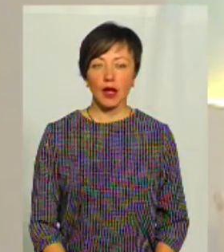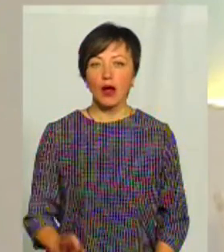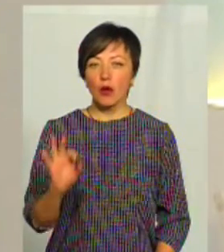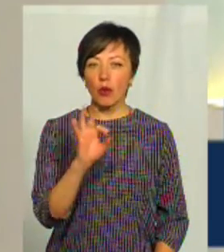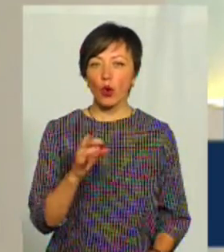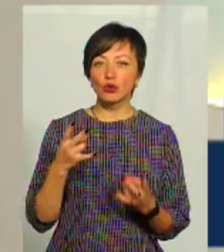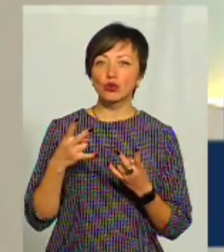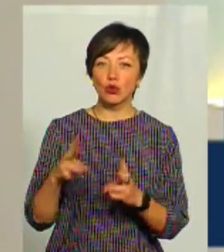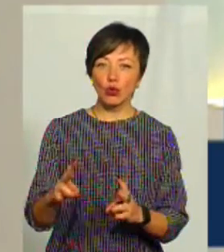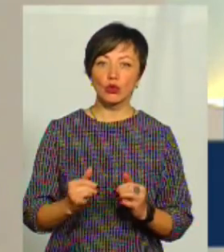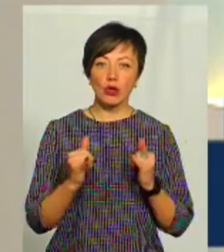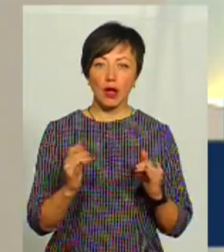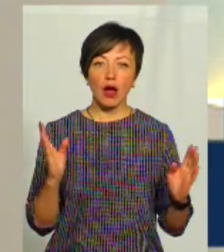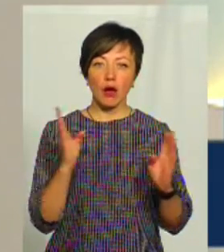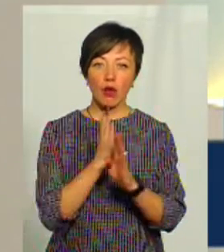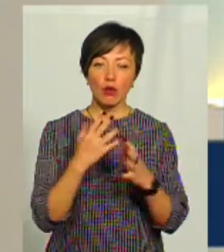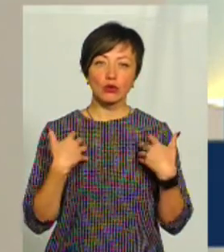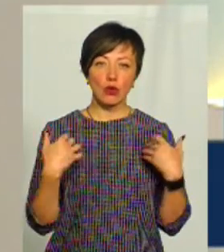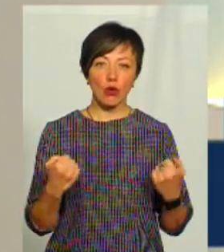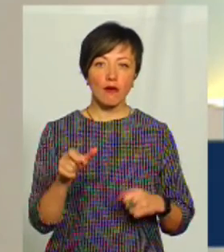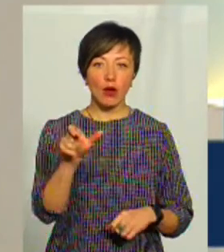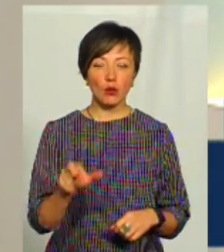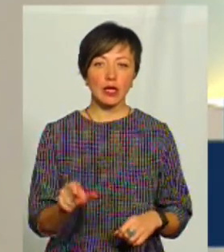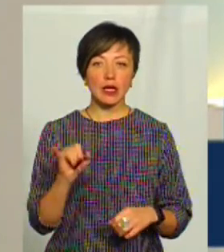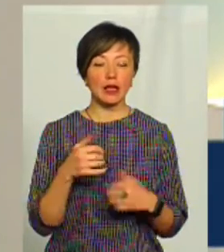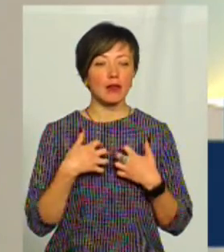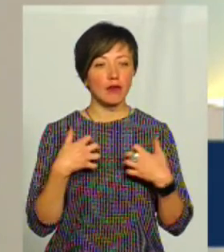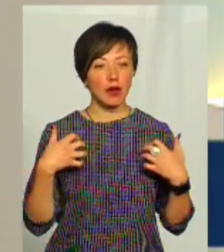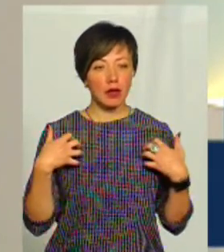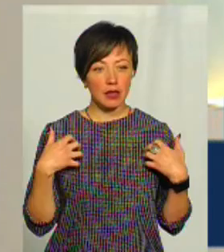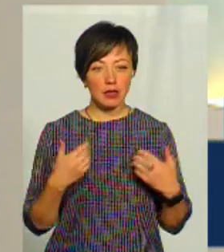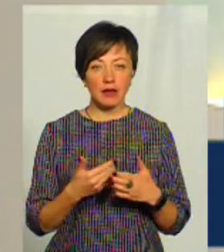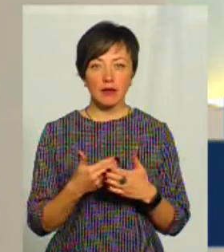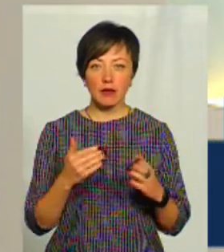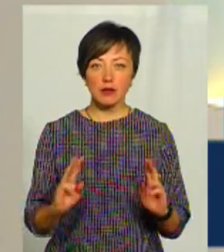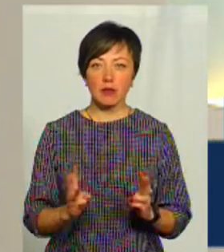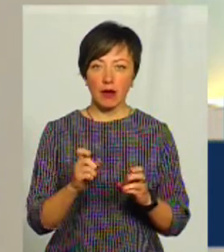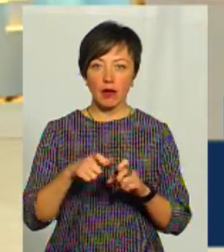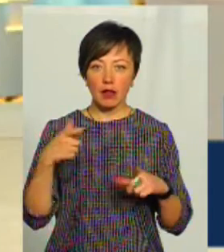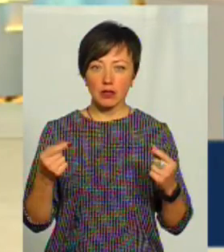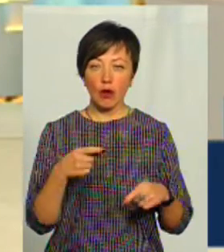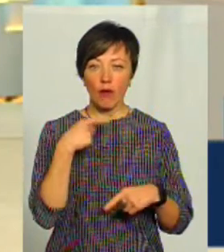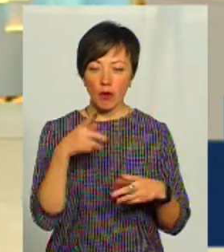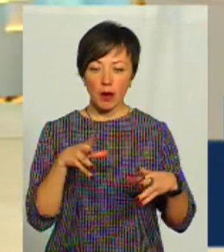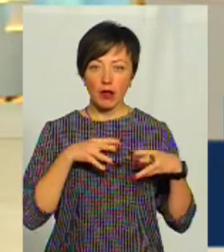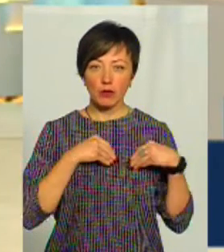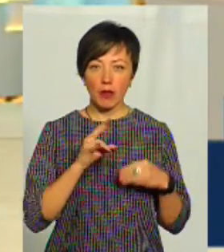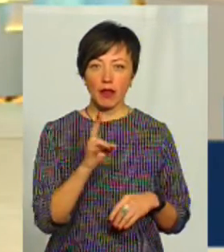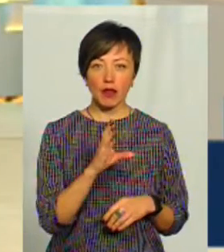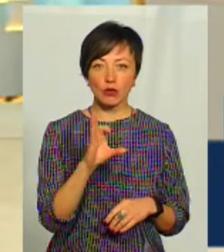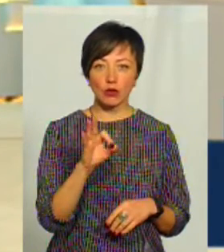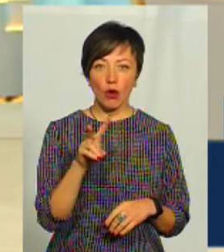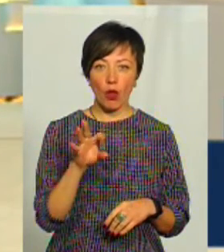Про шкоду для екології, здоров'я людини та тварин від спалювання листя говоримо разом із